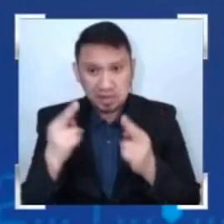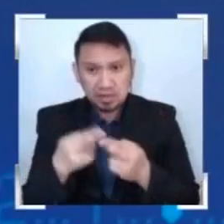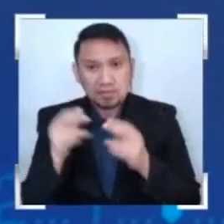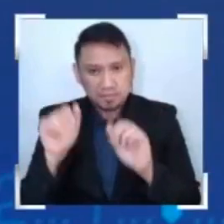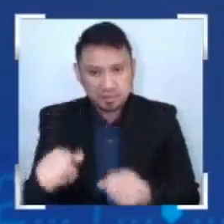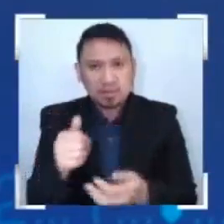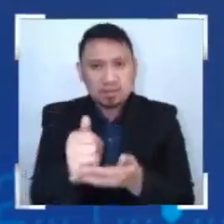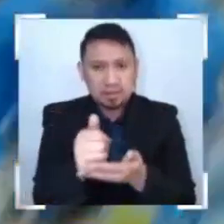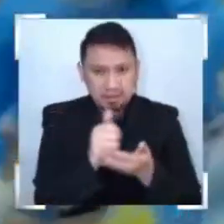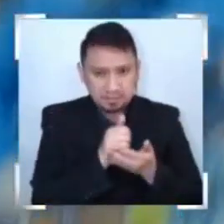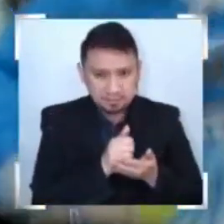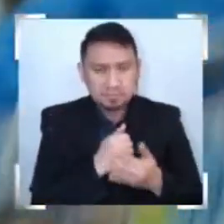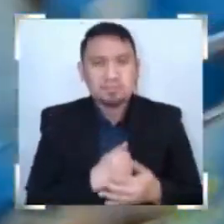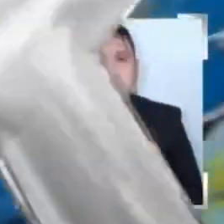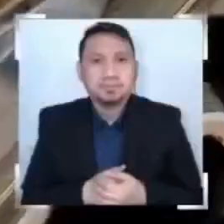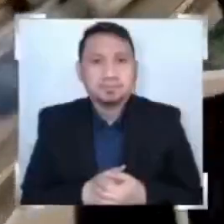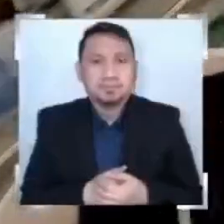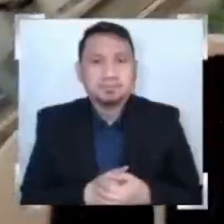Sandra Aguinaldo.